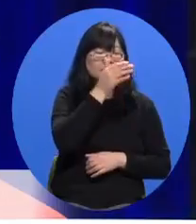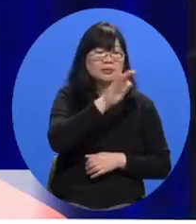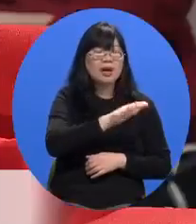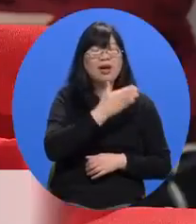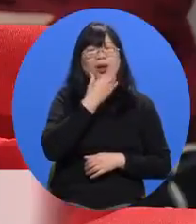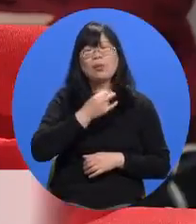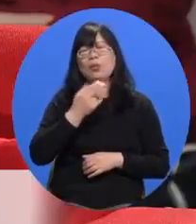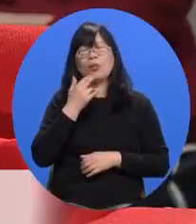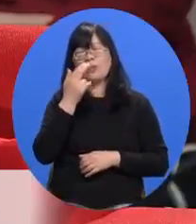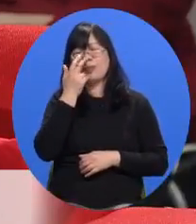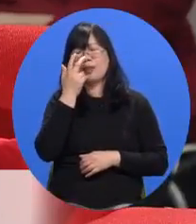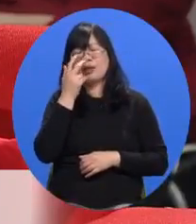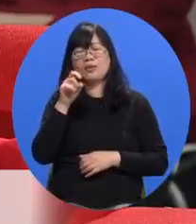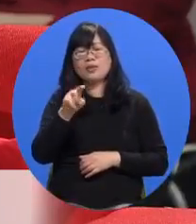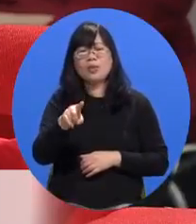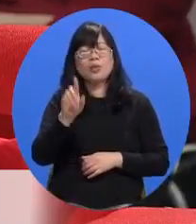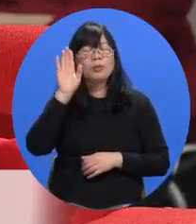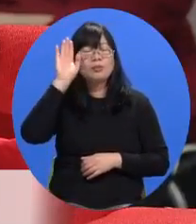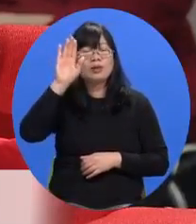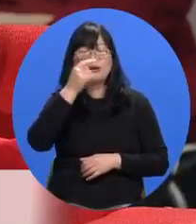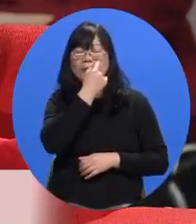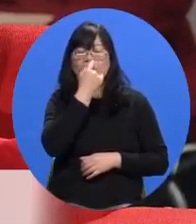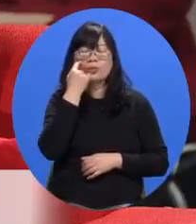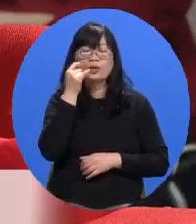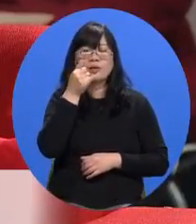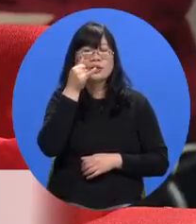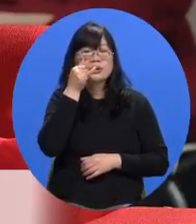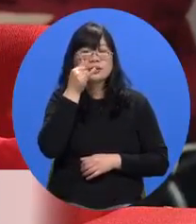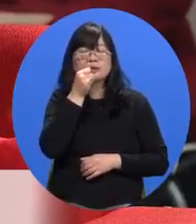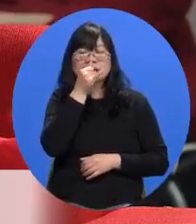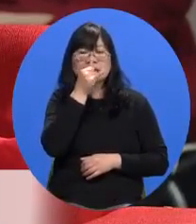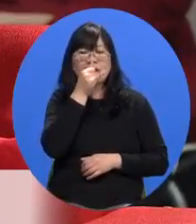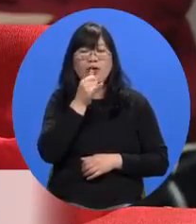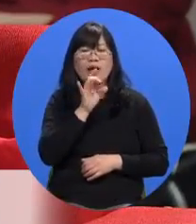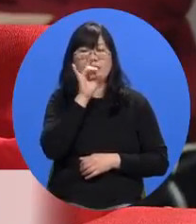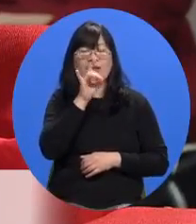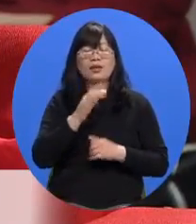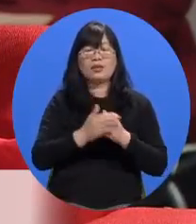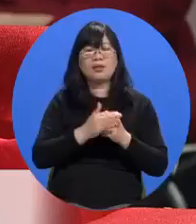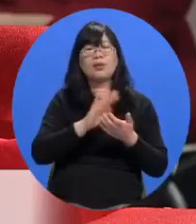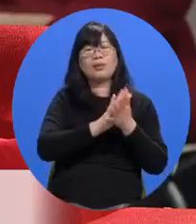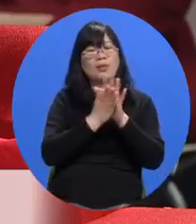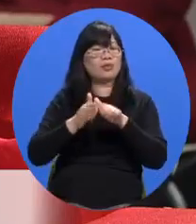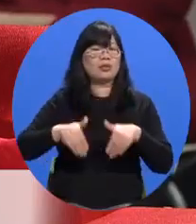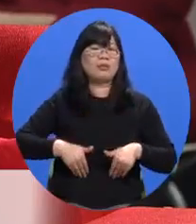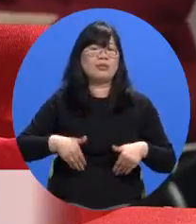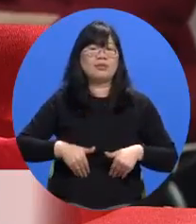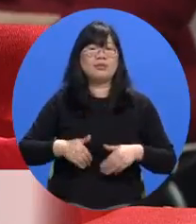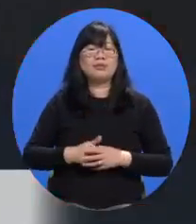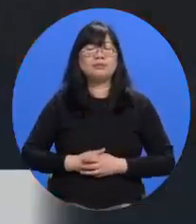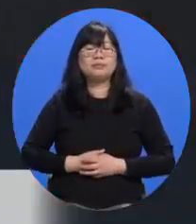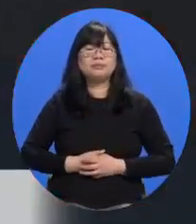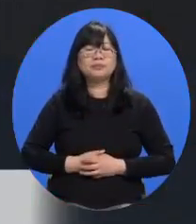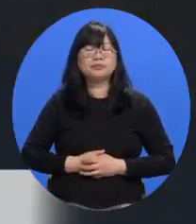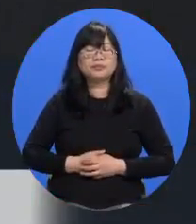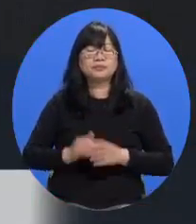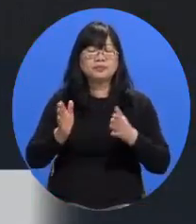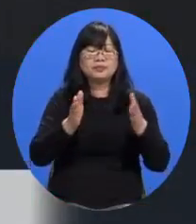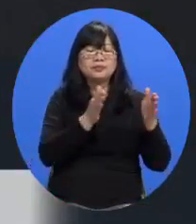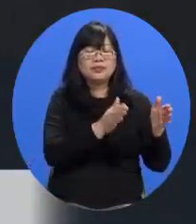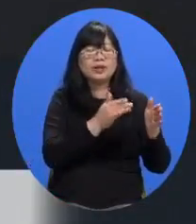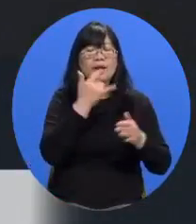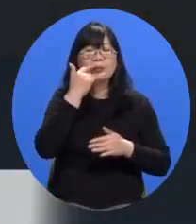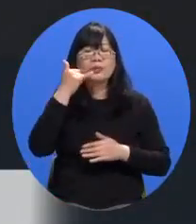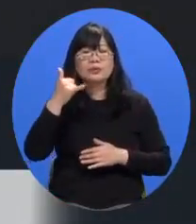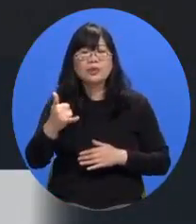행복하지도 않고 또 그게 그 아이의 미래를 보장해 주지도 않거든요. 그래서 네. 정말 변해야 한다고 생각합니다. 네. 알겠습니다. 그러니까 네. 한편으로는